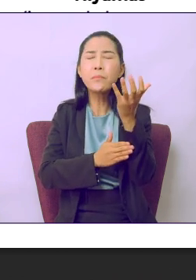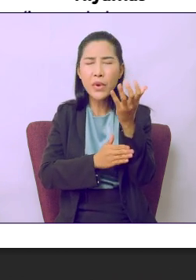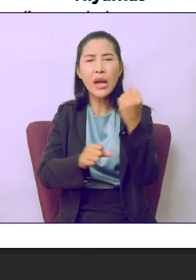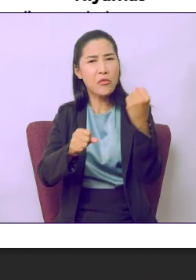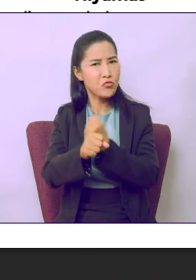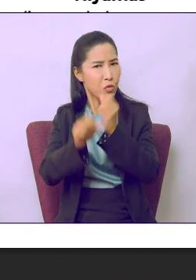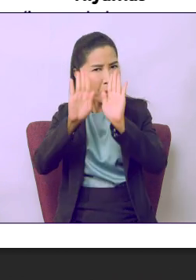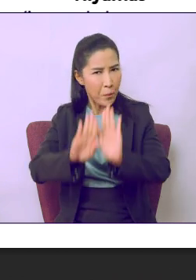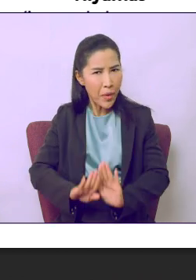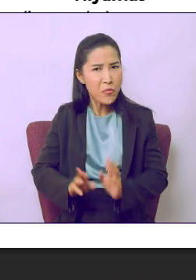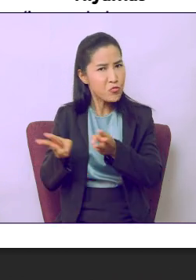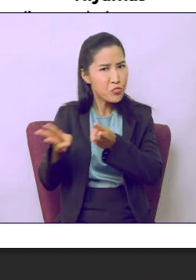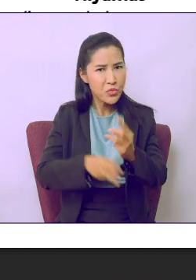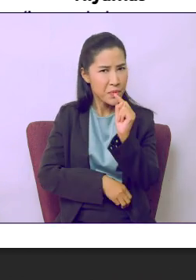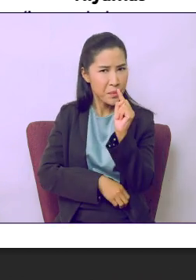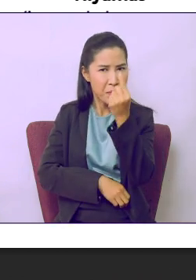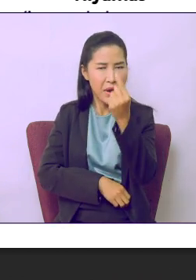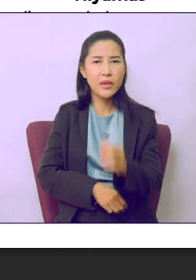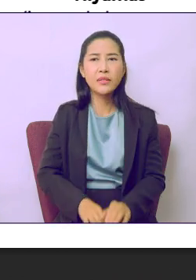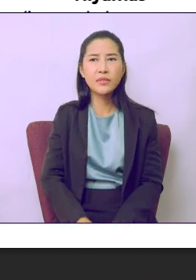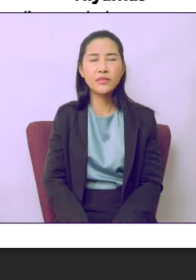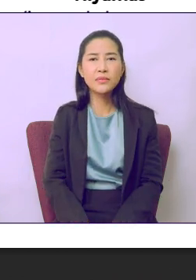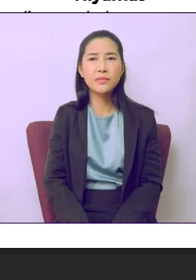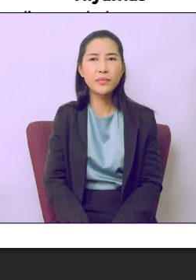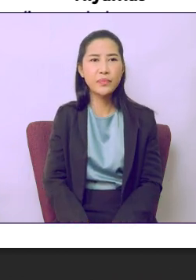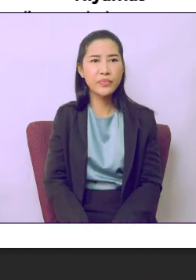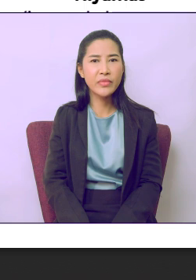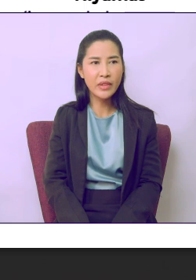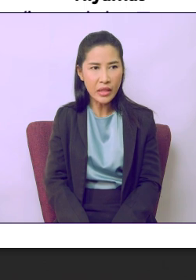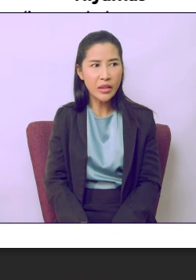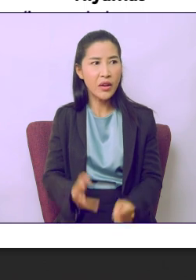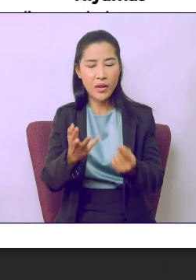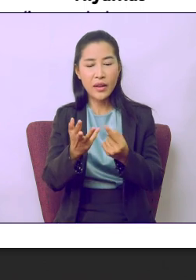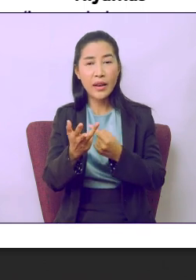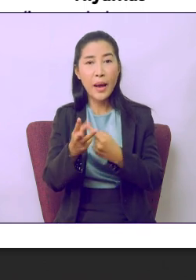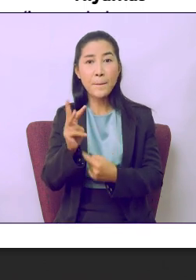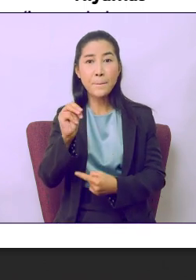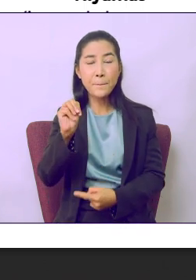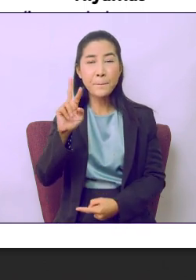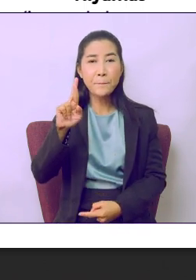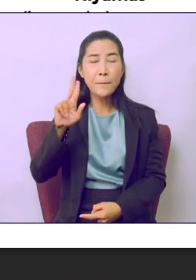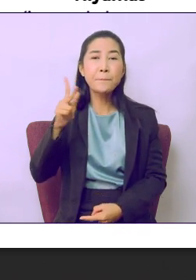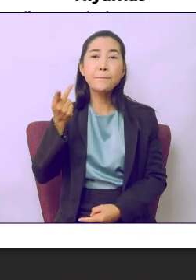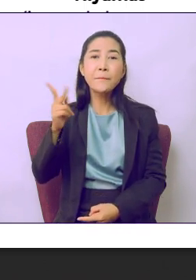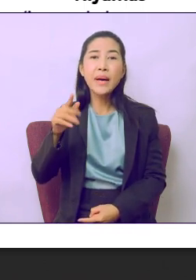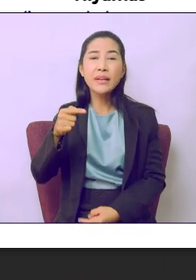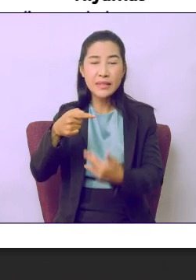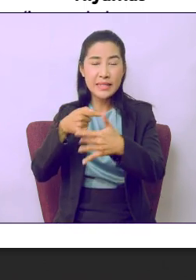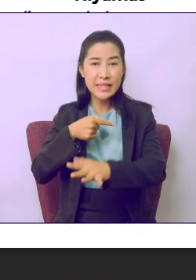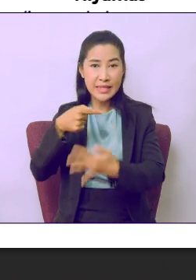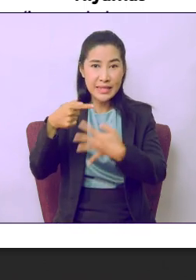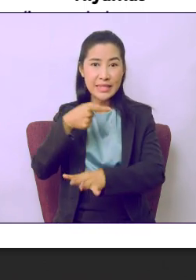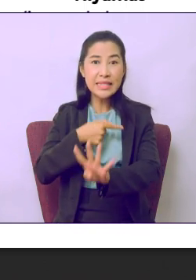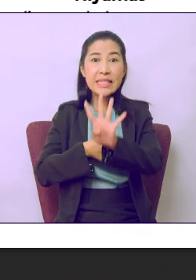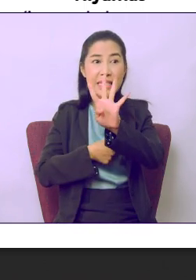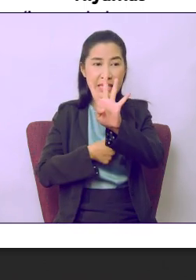ครับอ่าก็จะมีนะครับหลักที่เราจะต้องนับมรคร 4แล้วะกันนะครับเสาหลัก 4หลักที่จะต้องใช้ในการฝึกนะ